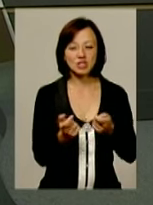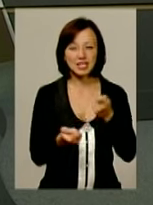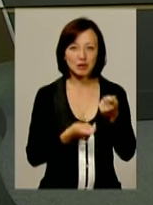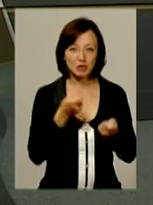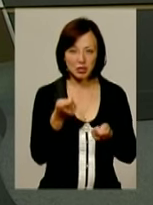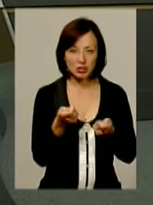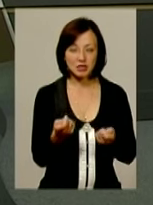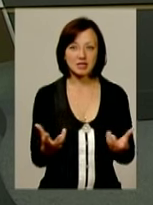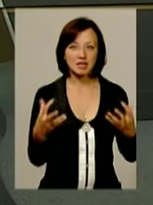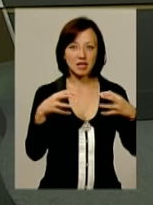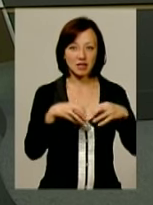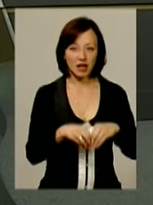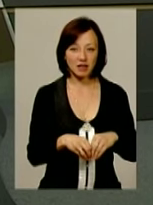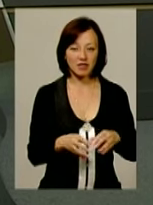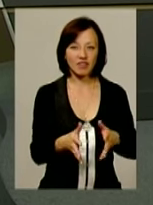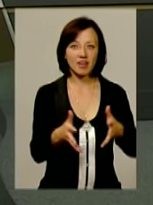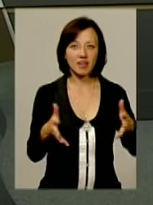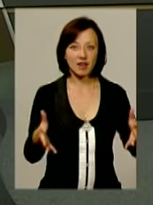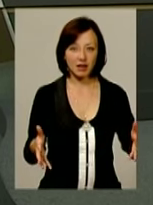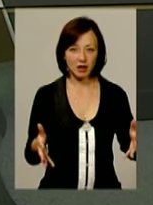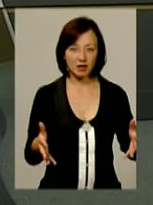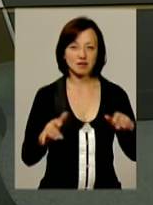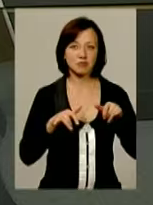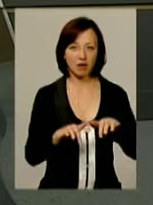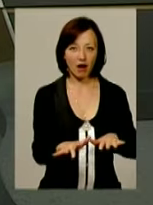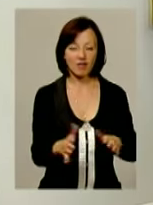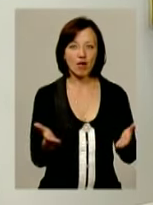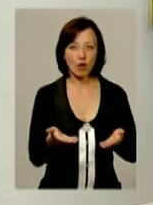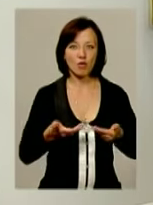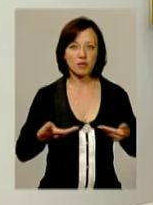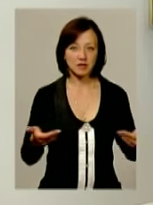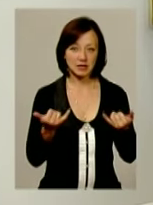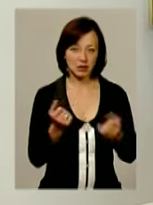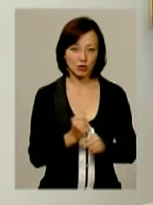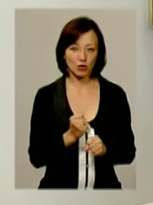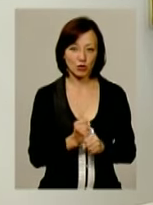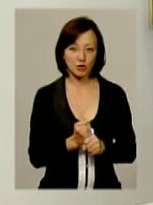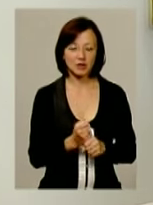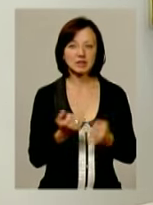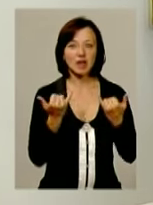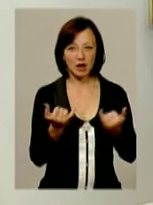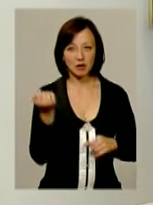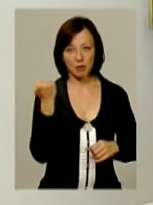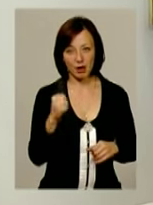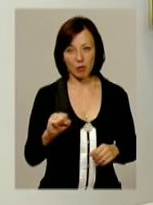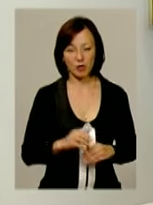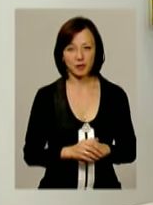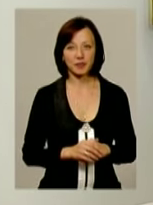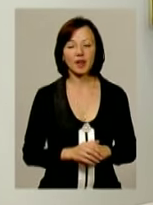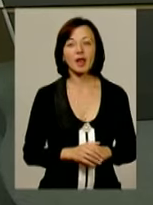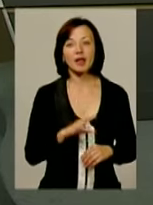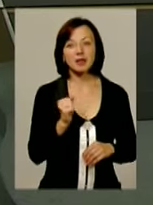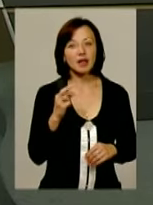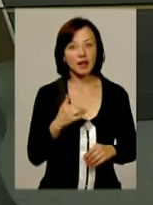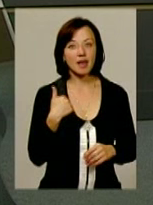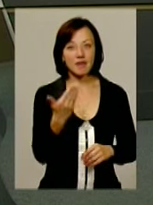дрібнички складається ота вся велика справа, яку ми всі зараз робимо заради перемоги. Тетяна, я вам дякую